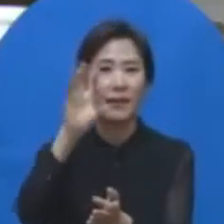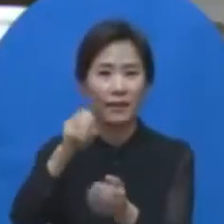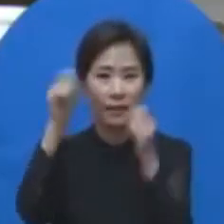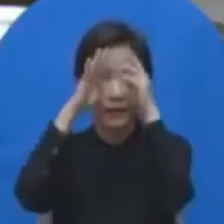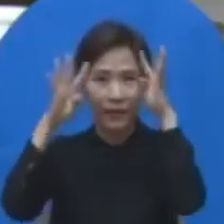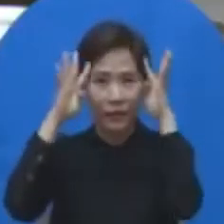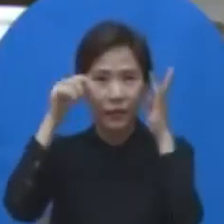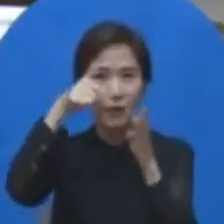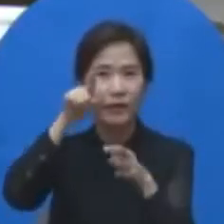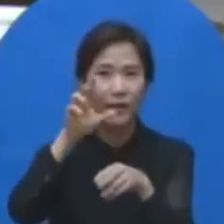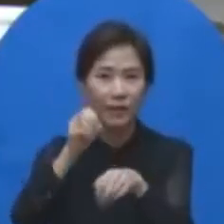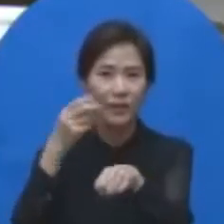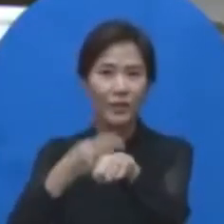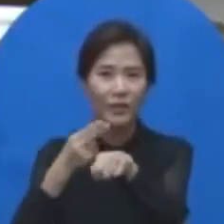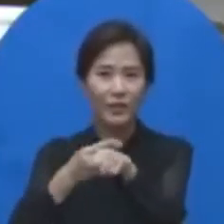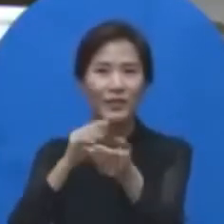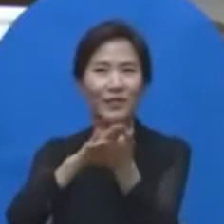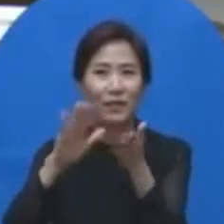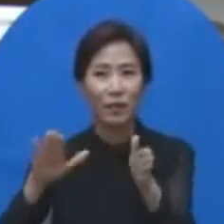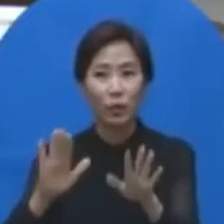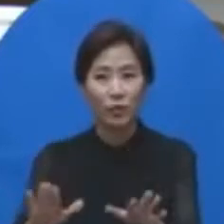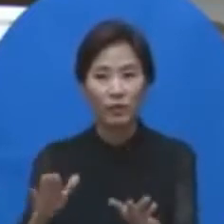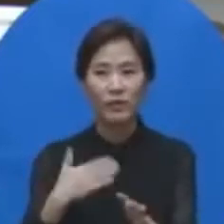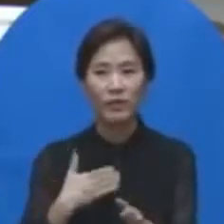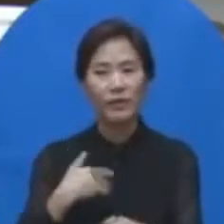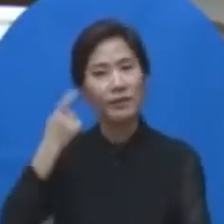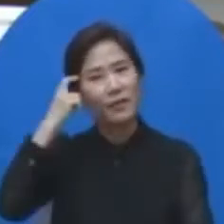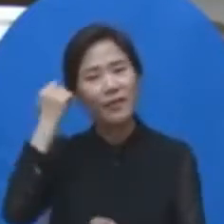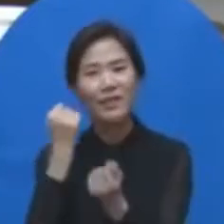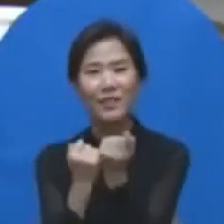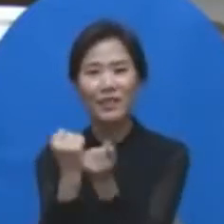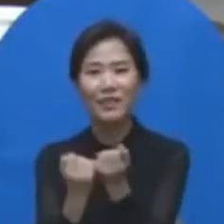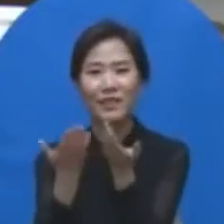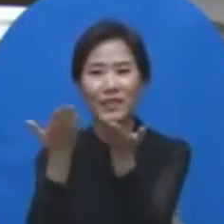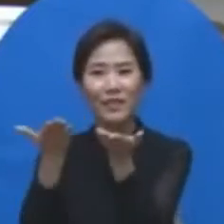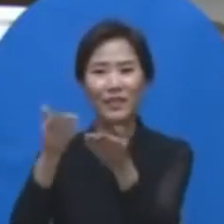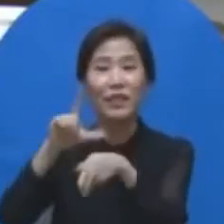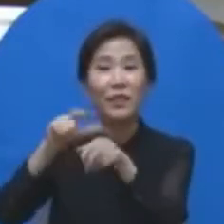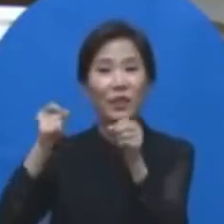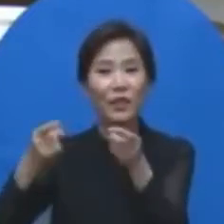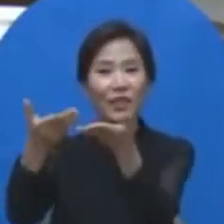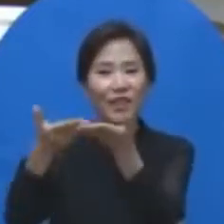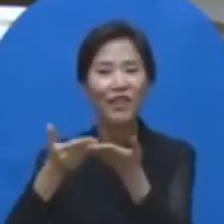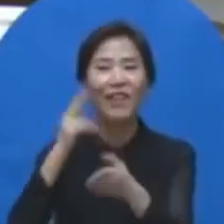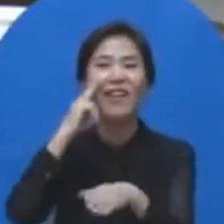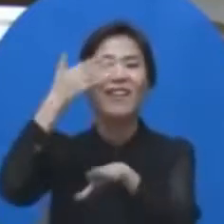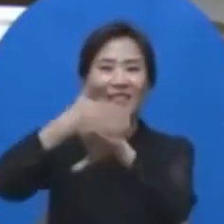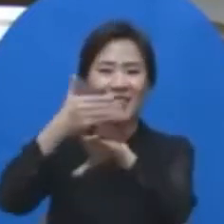합니다. 진술할 기회를 주신 대법원에 깊이 감사를 드립니다.